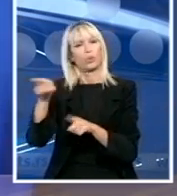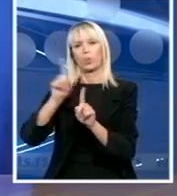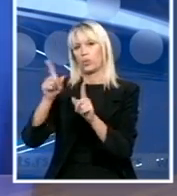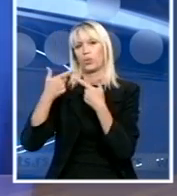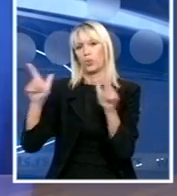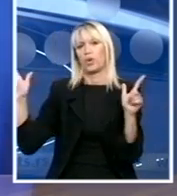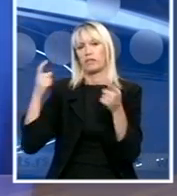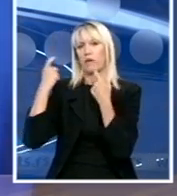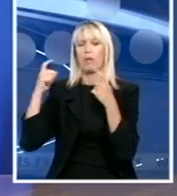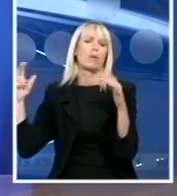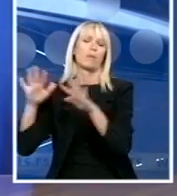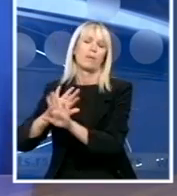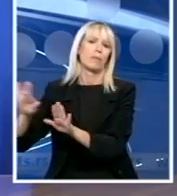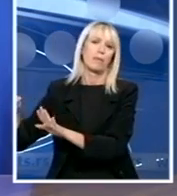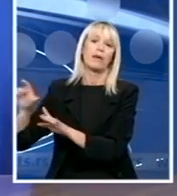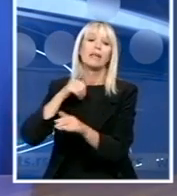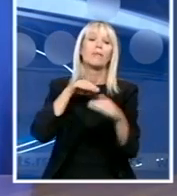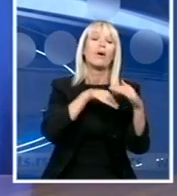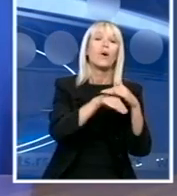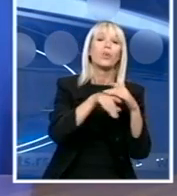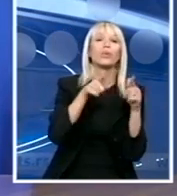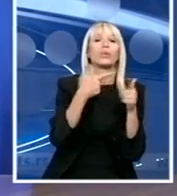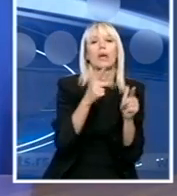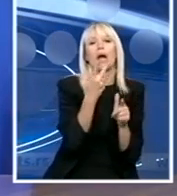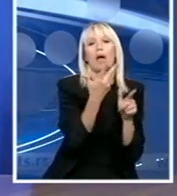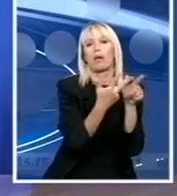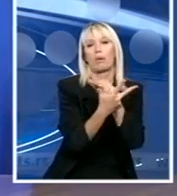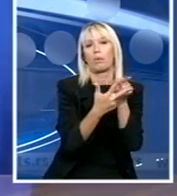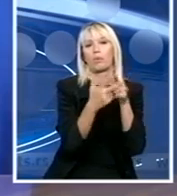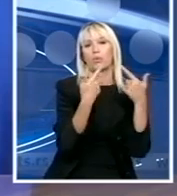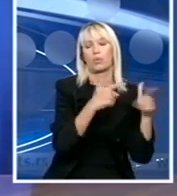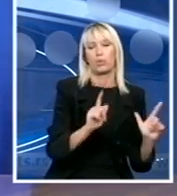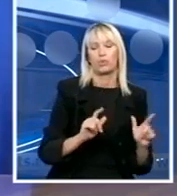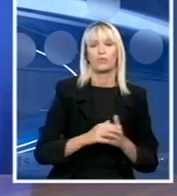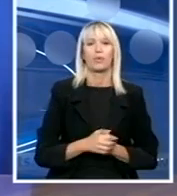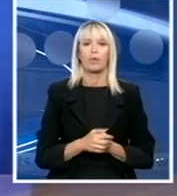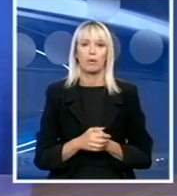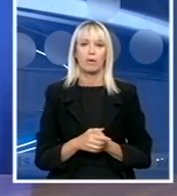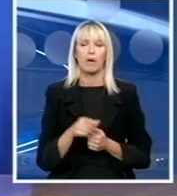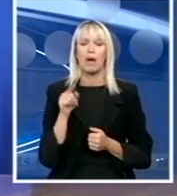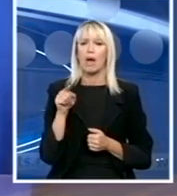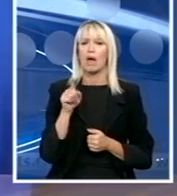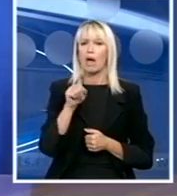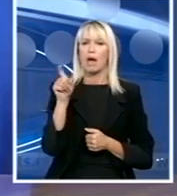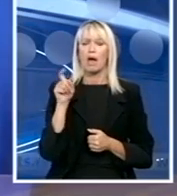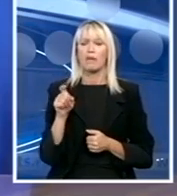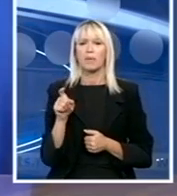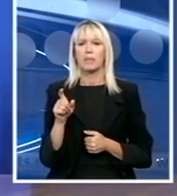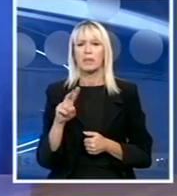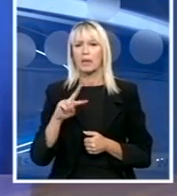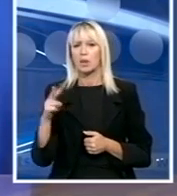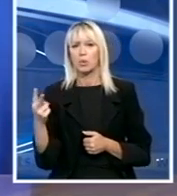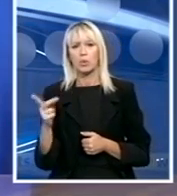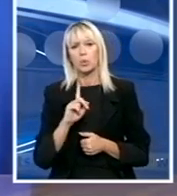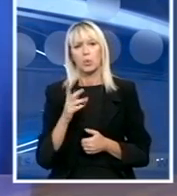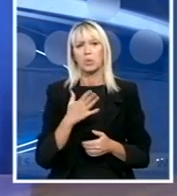Da. To, da vam kažem, jednostavno nije pitanje za nas ovde, ali u svakom